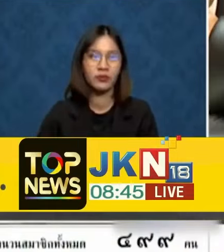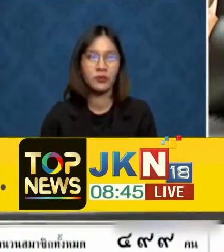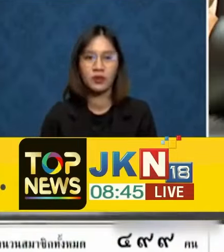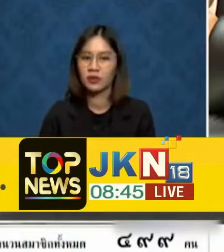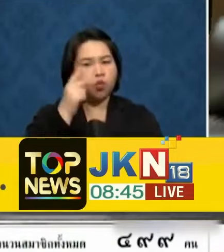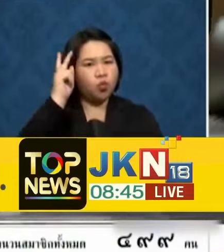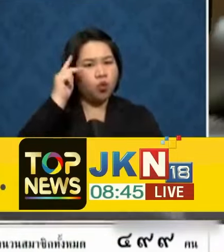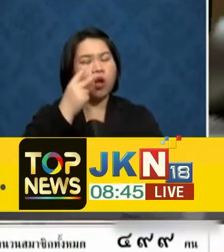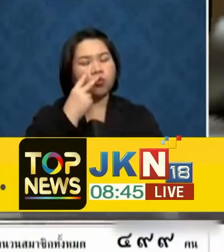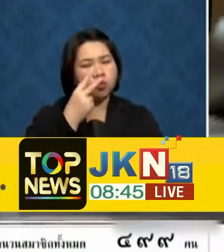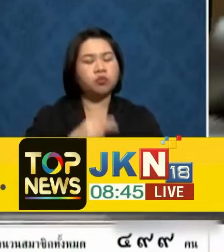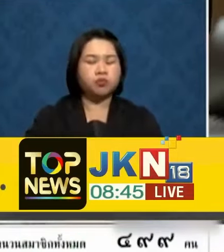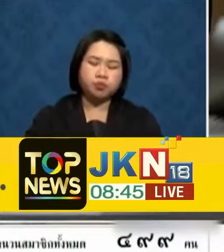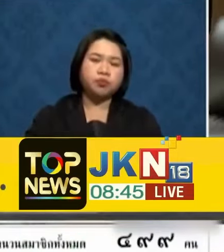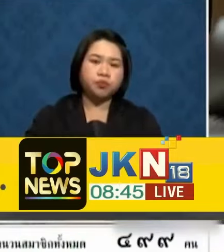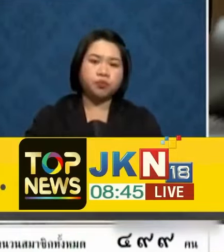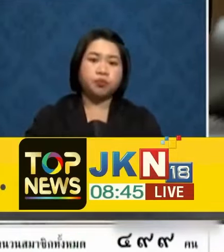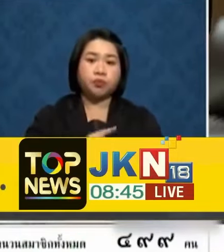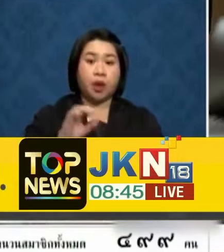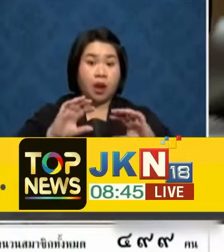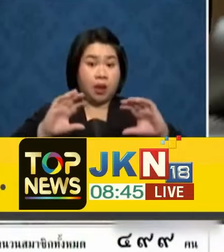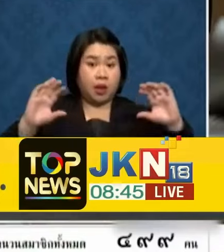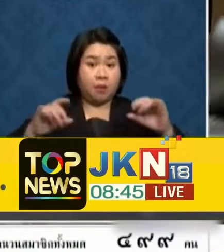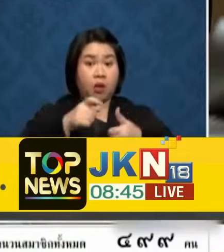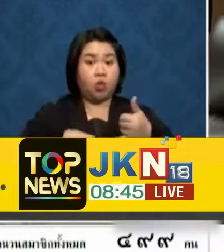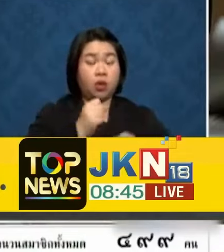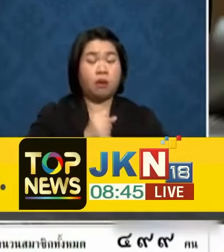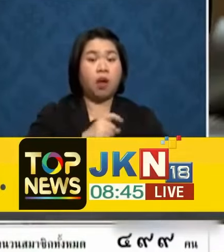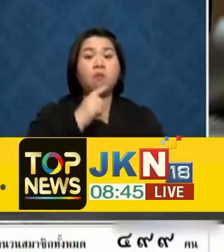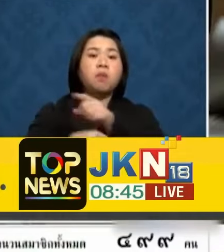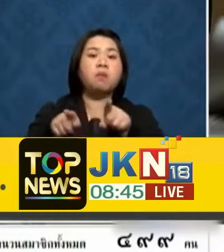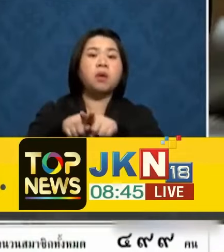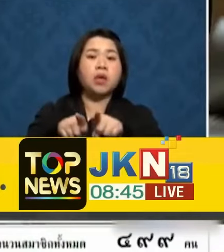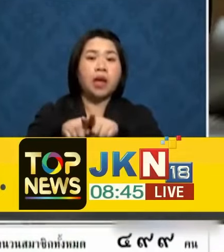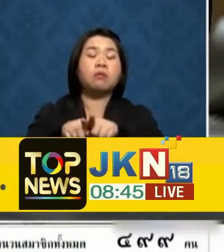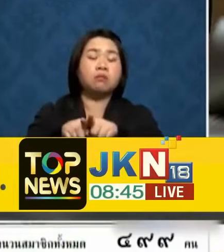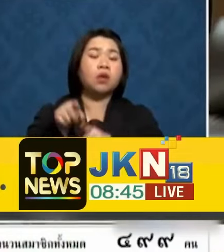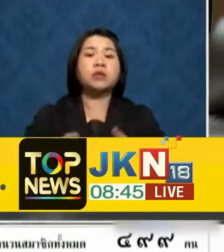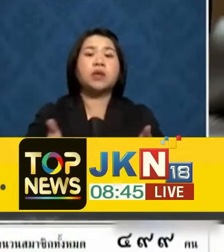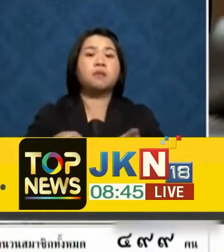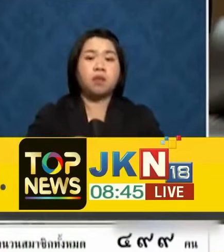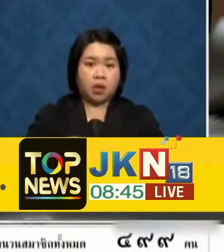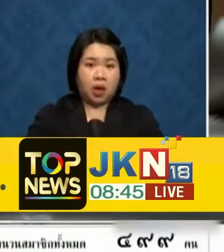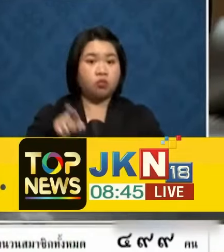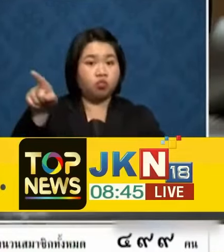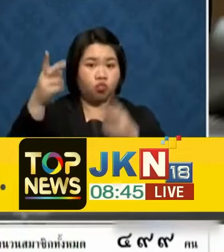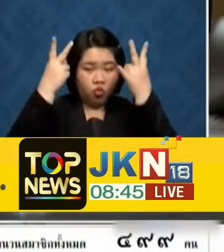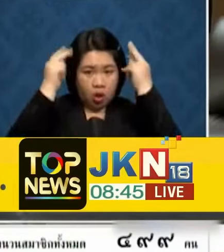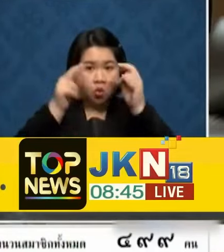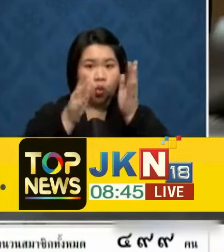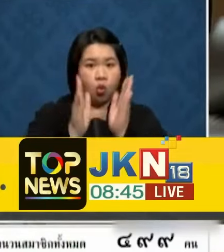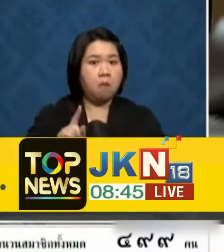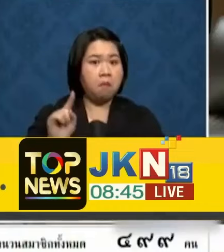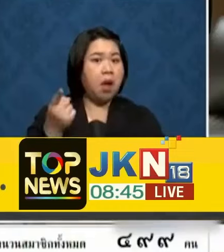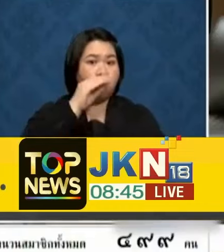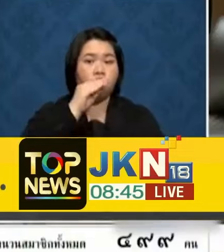ไม่ได้นะมันได้ไม่คุ้มเสียแค่ตัวเลขที่รัฐบาลบอกแต่ยังมีค่าเสียโอกาสถ้ารัฐบาลเอาเม็ดเ